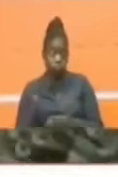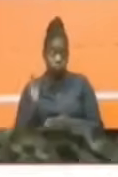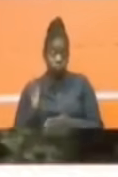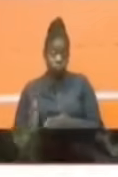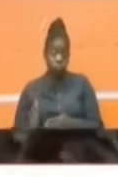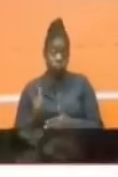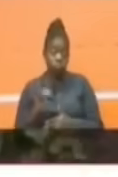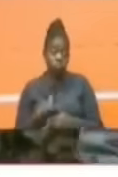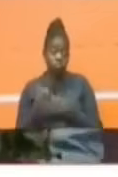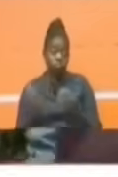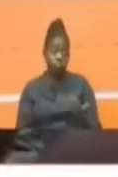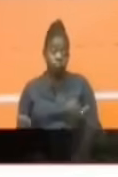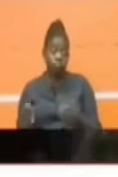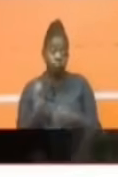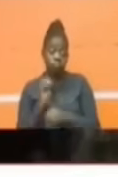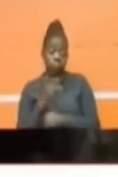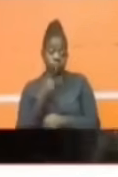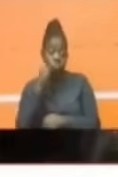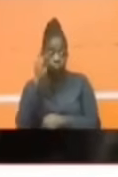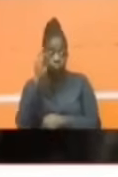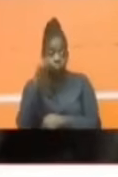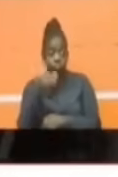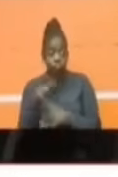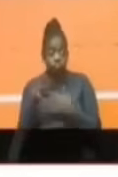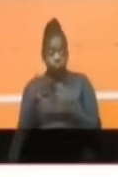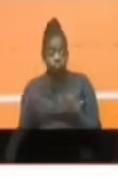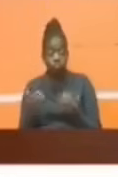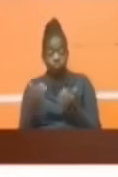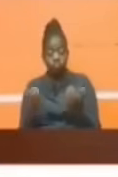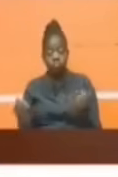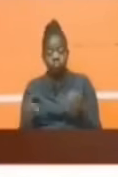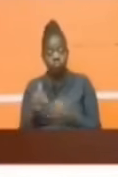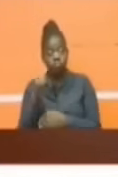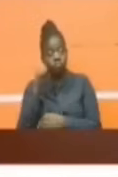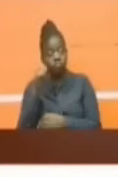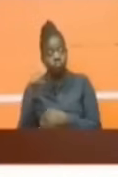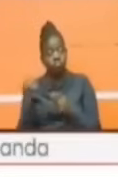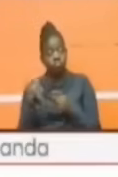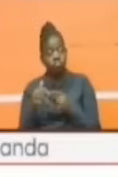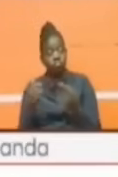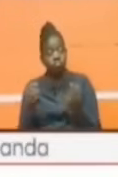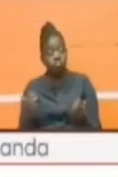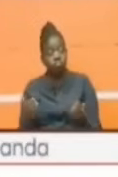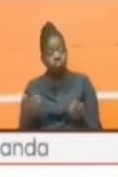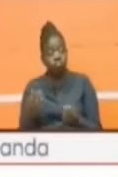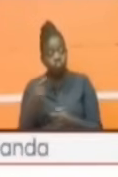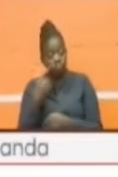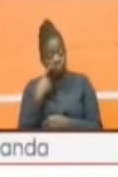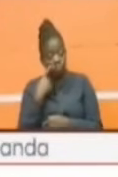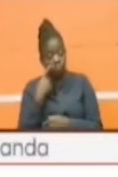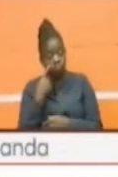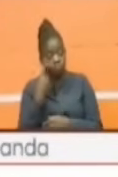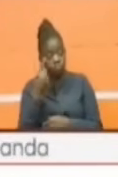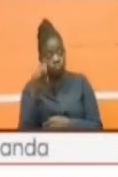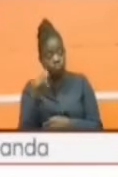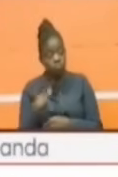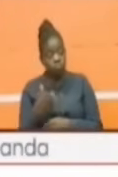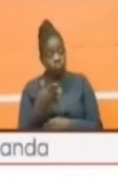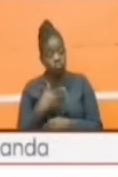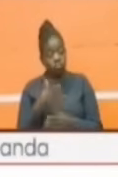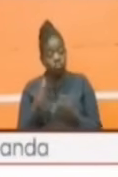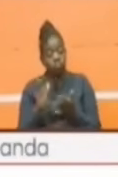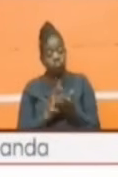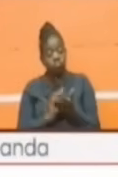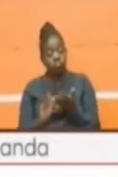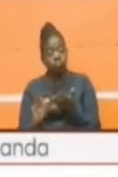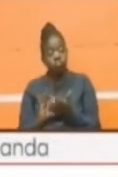babo. Ah, ndina bazande balungumya abana babwe. Ku masimu ne films bala ba. So we myaka 11, simu, alina simu